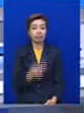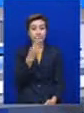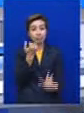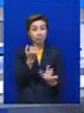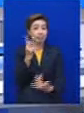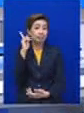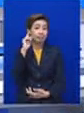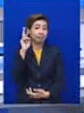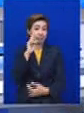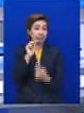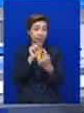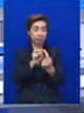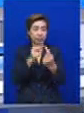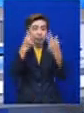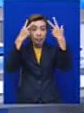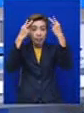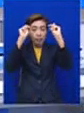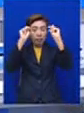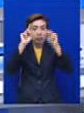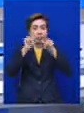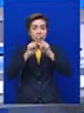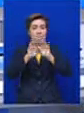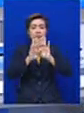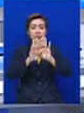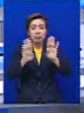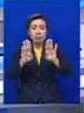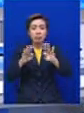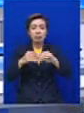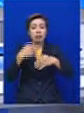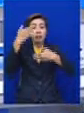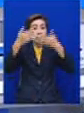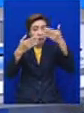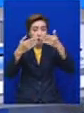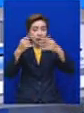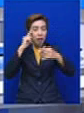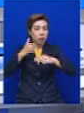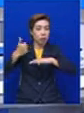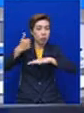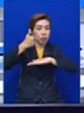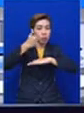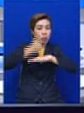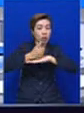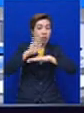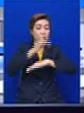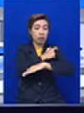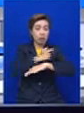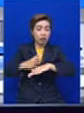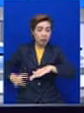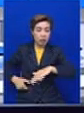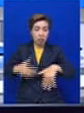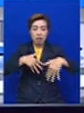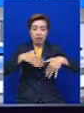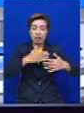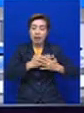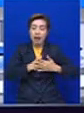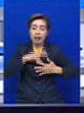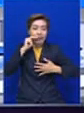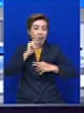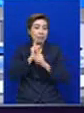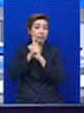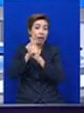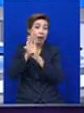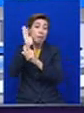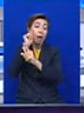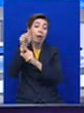รับชมข่าวเที่ยงกันต่อค่ะนายกรัฐมนตรีได้เปิดงาน70ปีครองราชประชารัฐรวมใจพักรักน้ำตามรอยพ่อซึ่งก็เป็นโครง